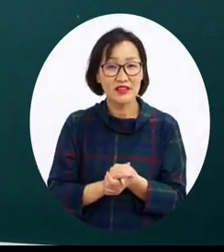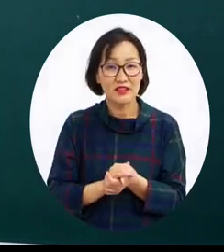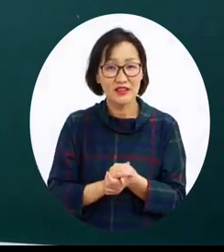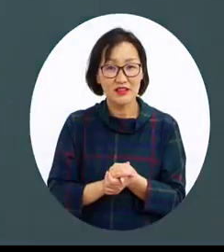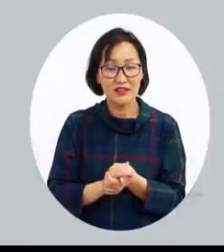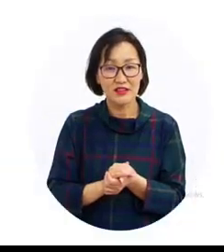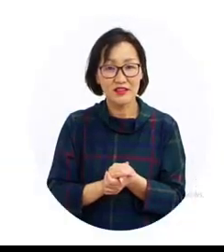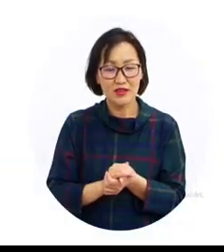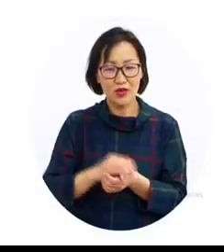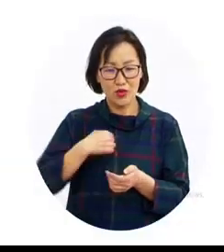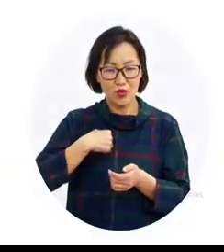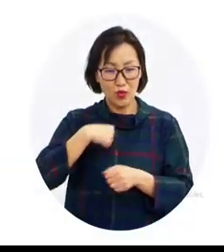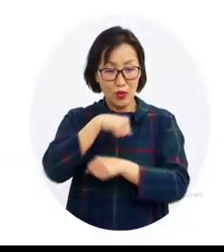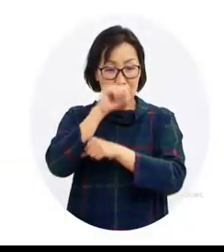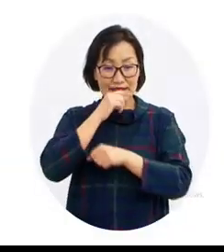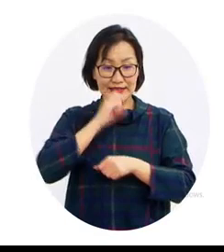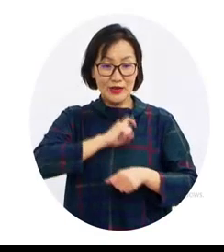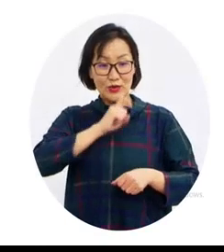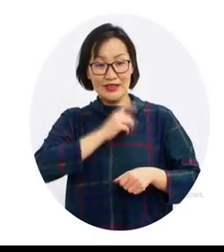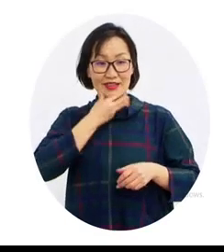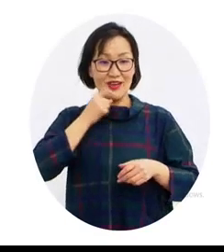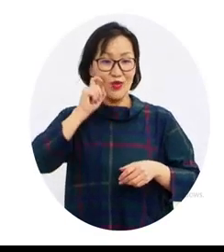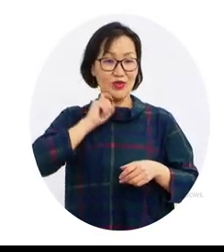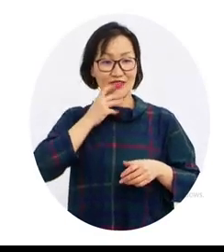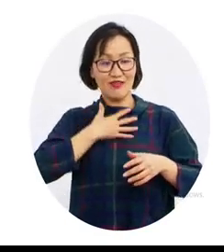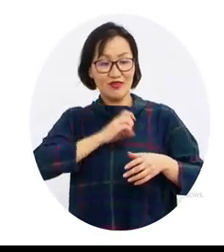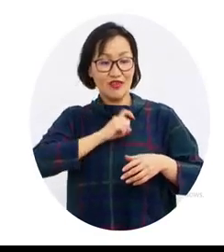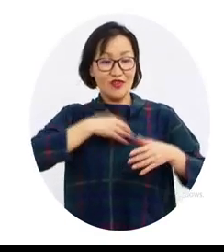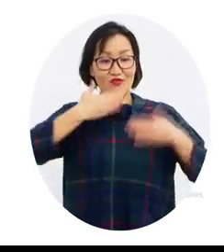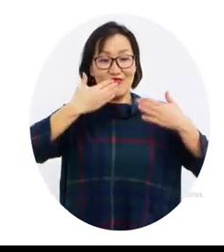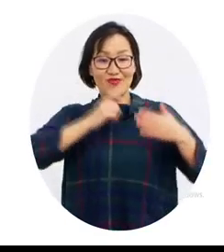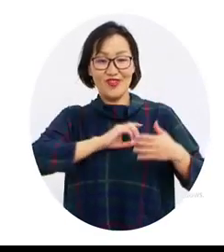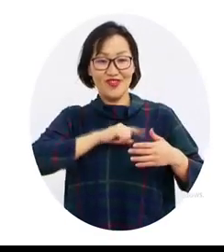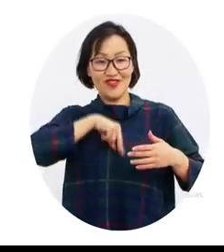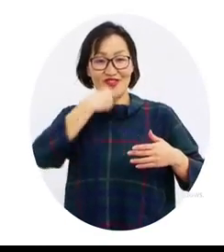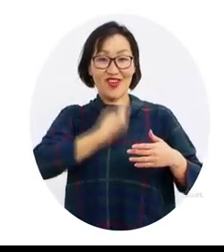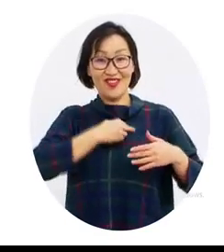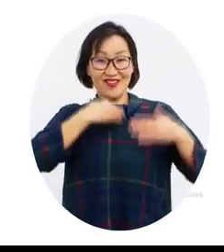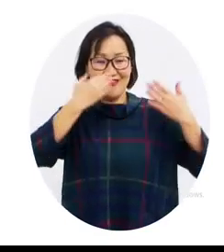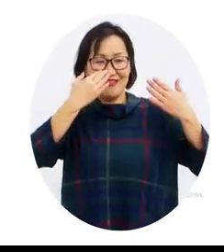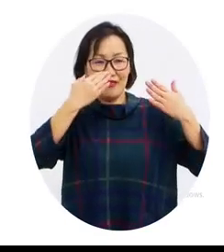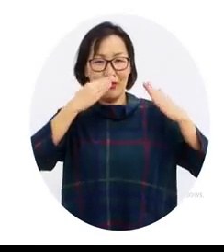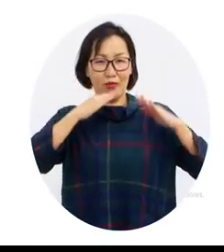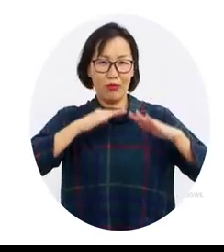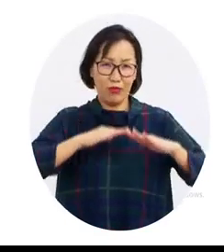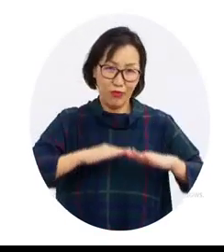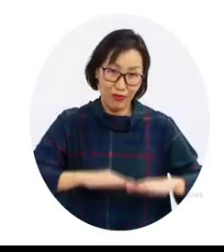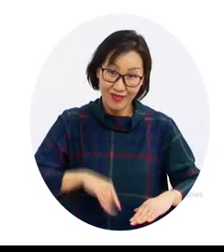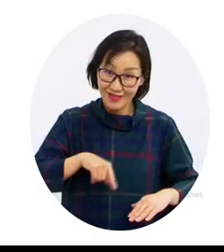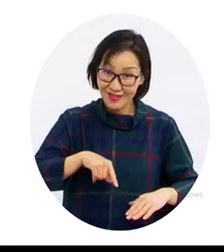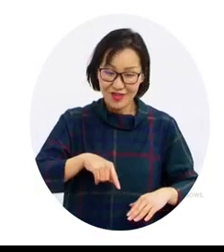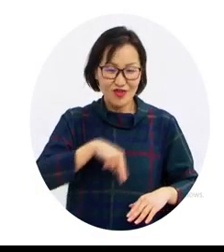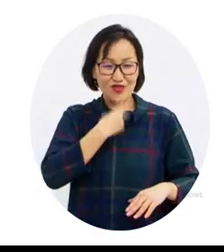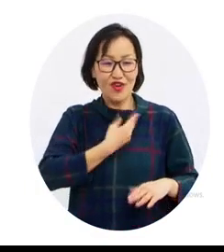утга нь хүсэл зоригийг мохох. Зориггүй болгох гэсэн санаа байна, тийм ээ? За урмыг